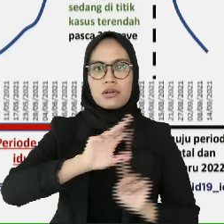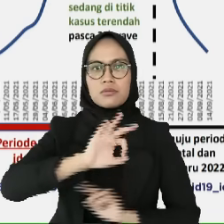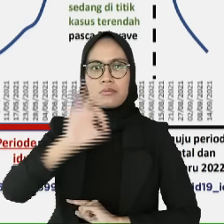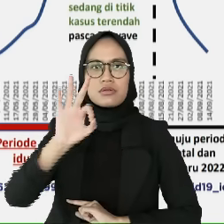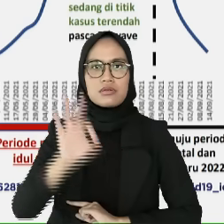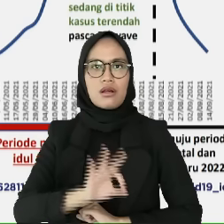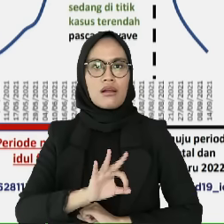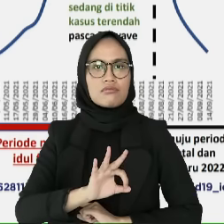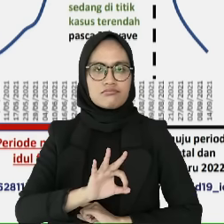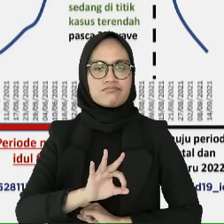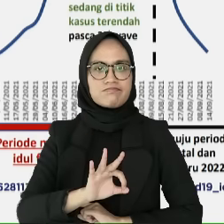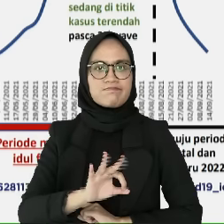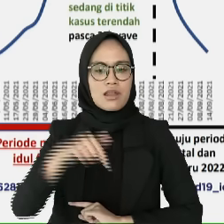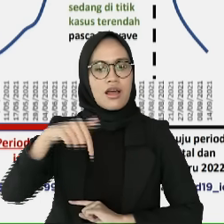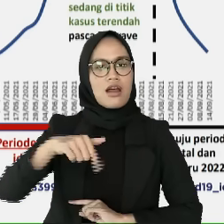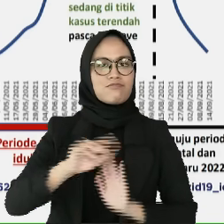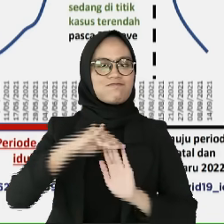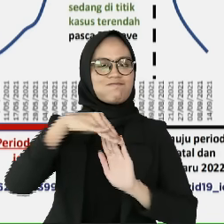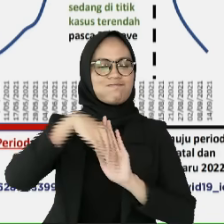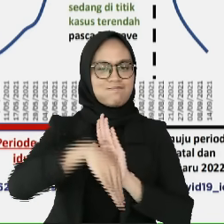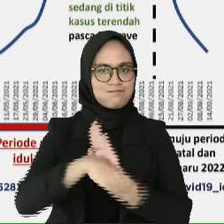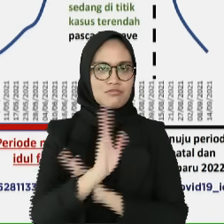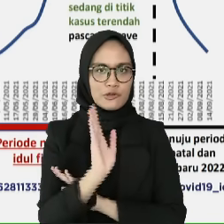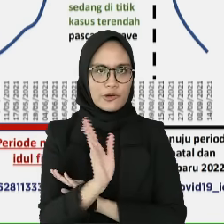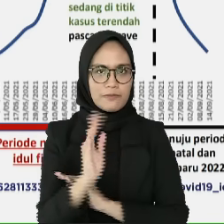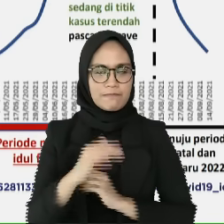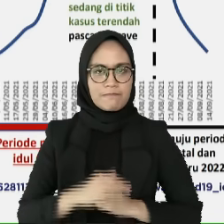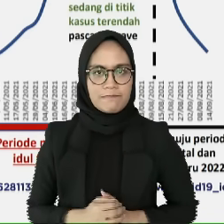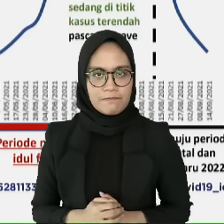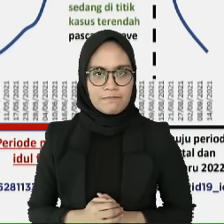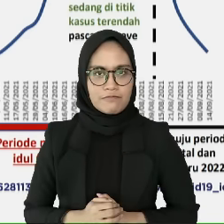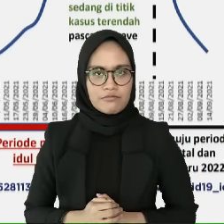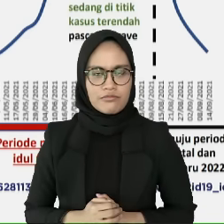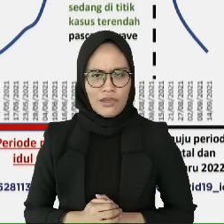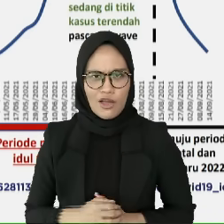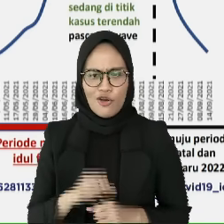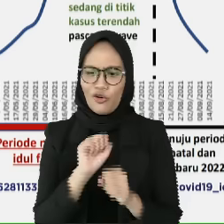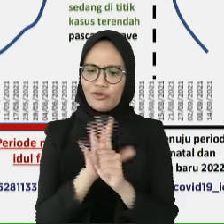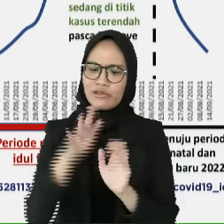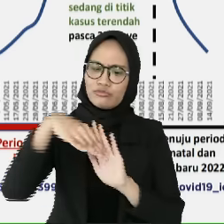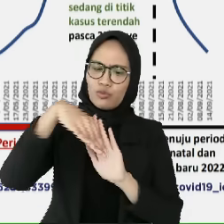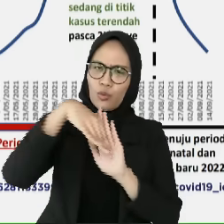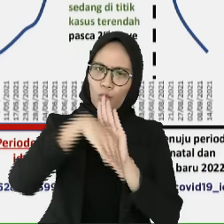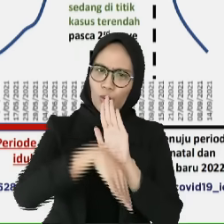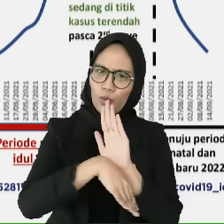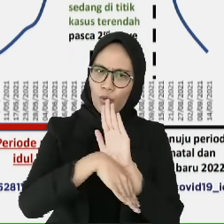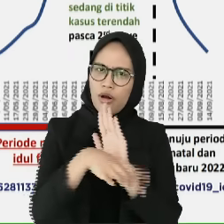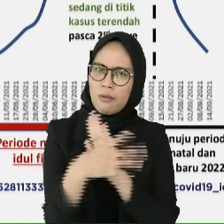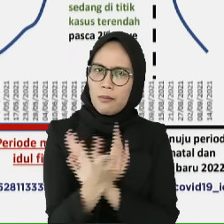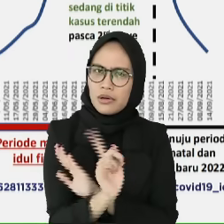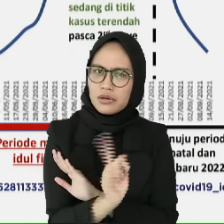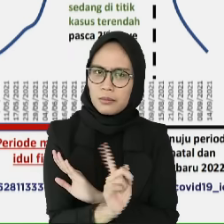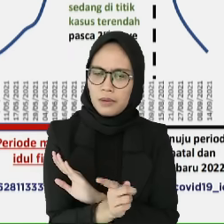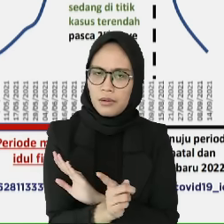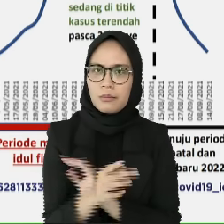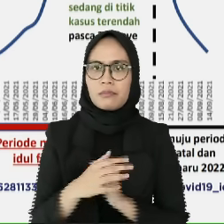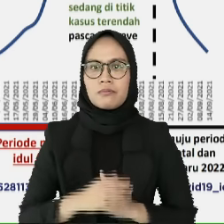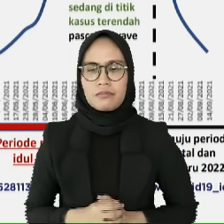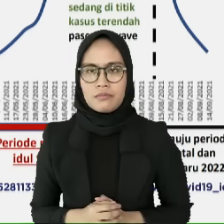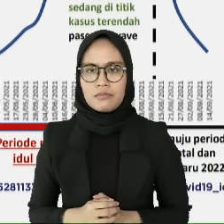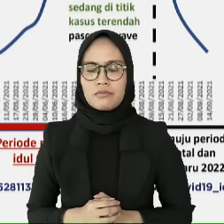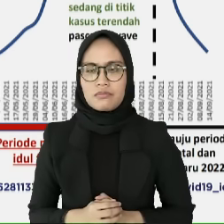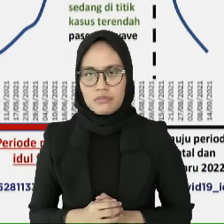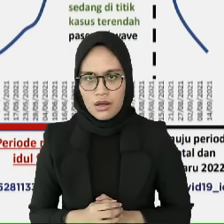lalu. Menurunnya kasus positif COVID-19 ini ternyata juga diikuti dengan terus meningkatnya